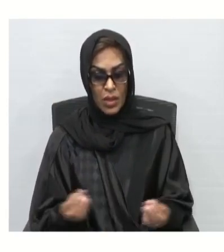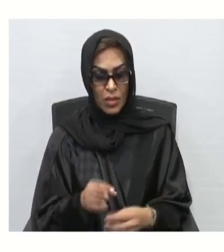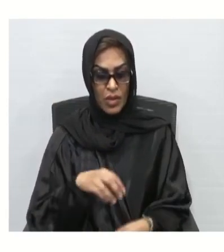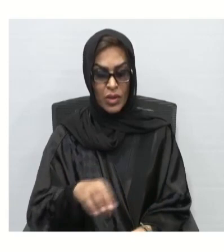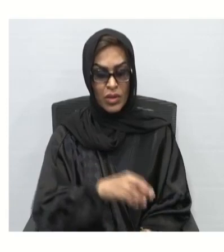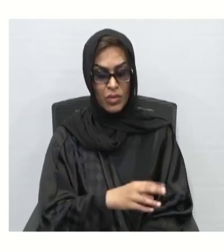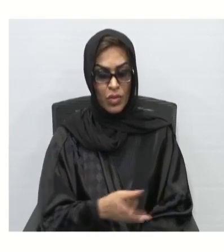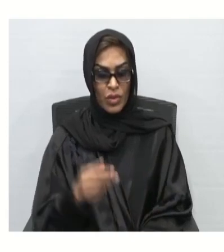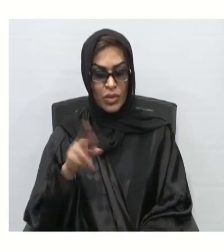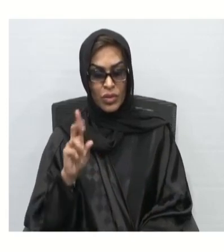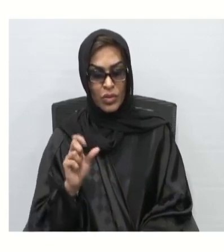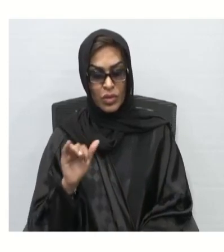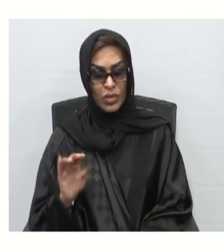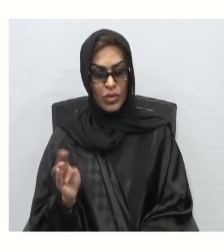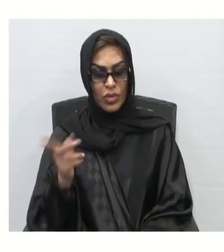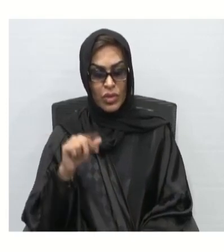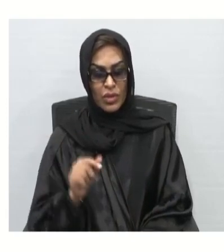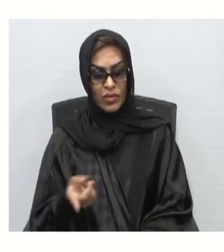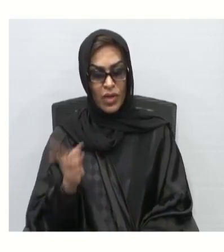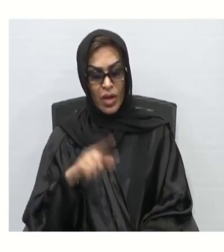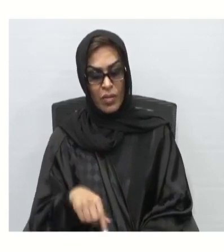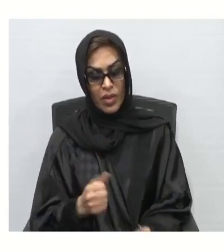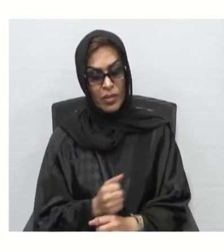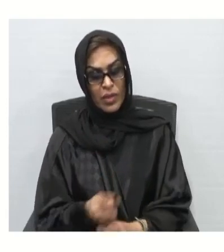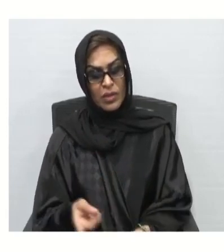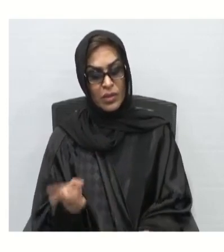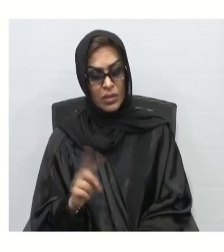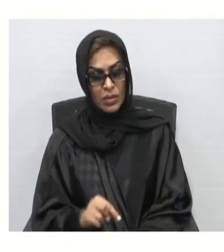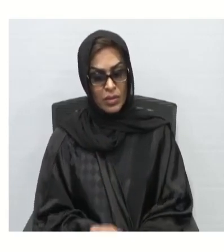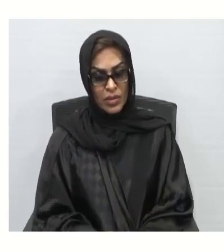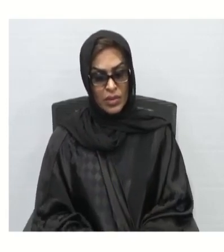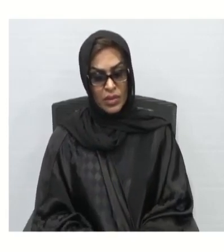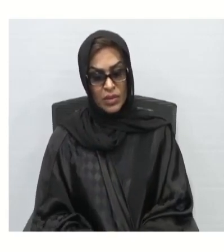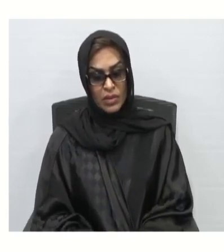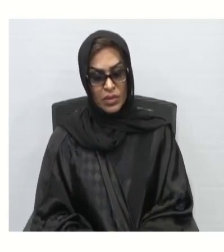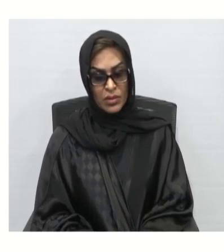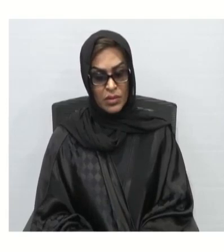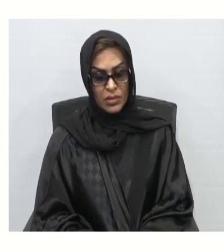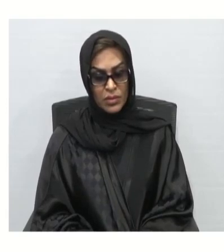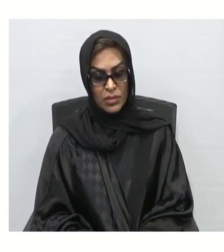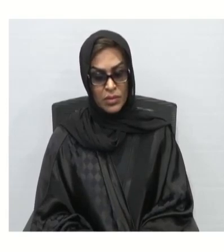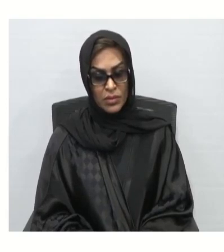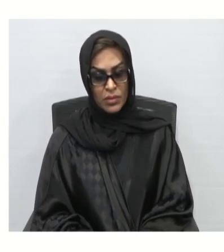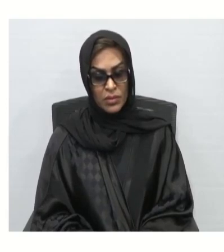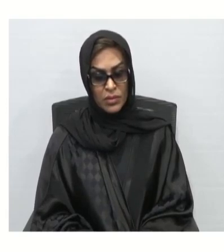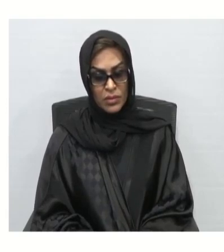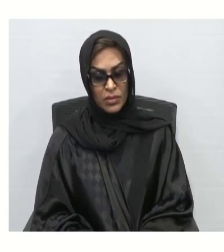قسائم الخصم والرموز الترويجيه واستخدامها في عمليه الدفع